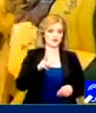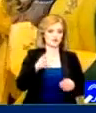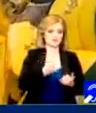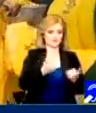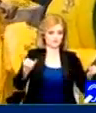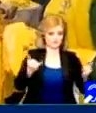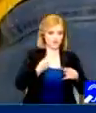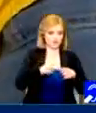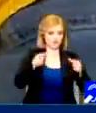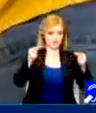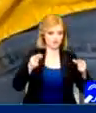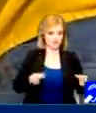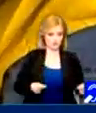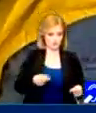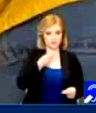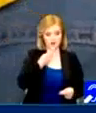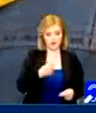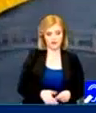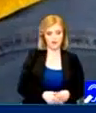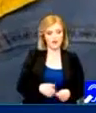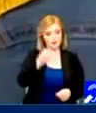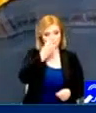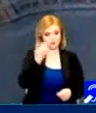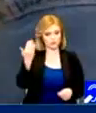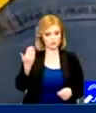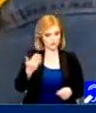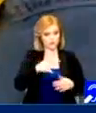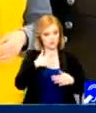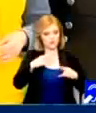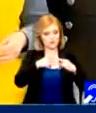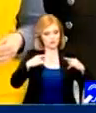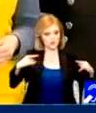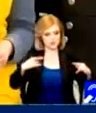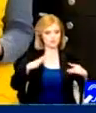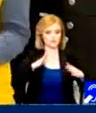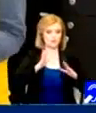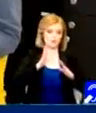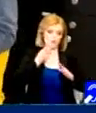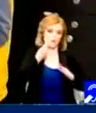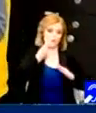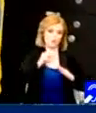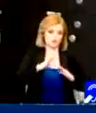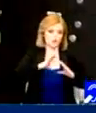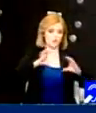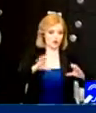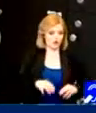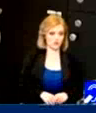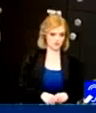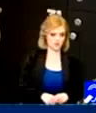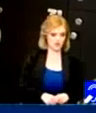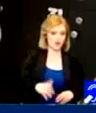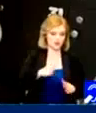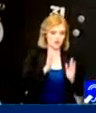să zâmbească din nou și cu sprijinul lor, mesele multor oameni vor fi îmbelșugate de sfintele sărbători. Voluntarii au informat și